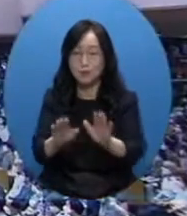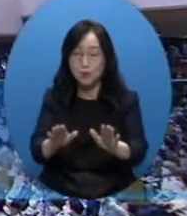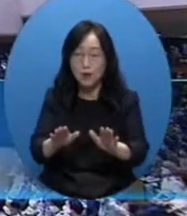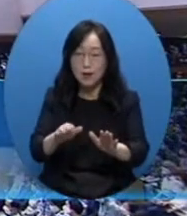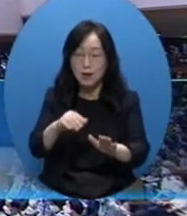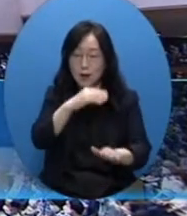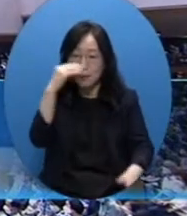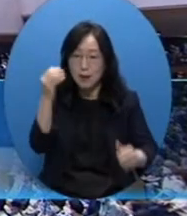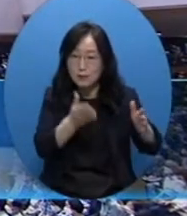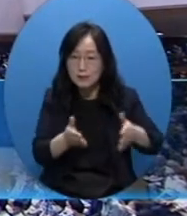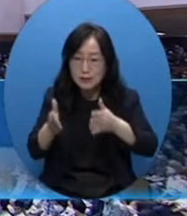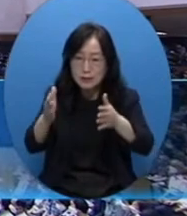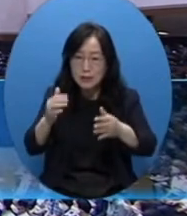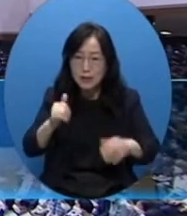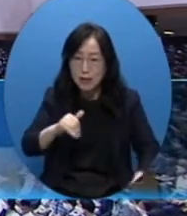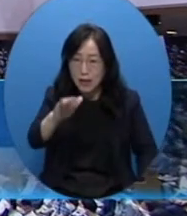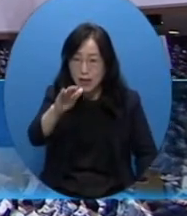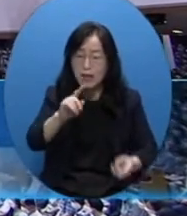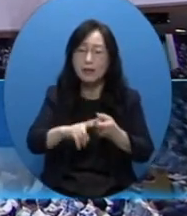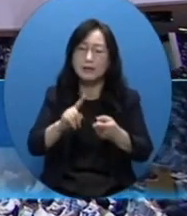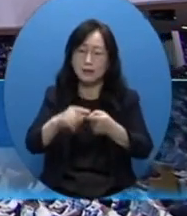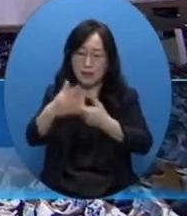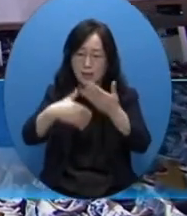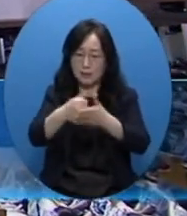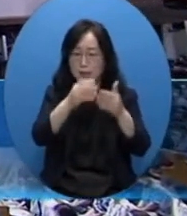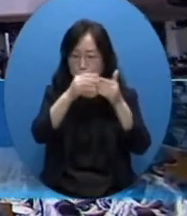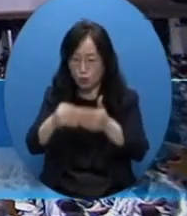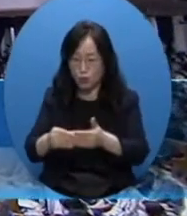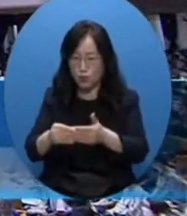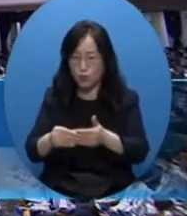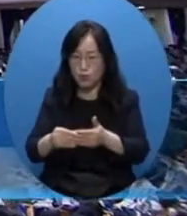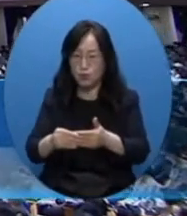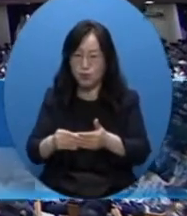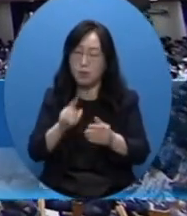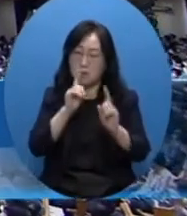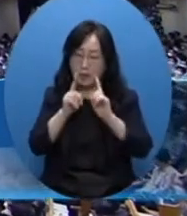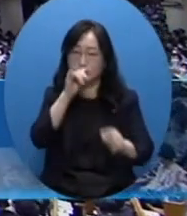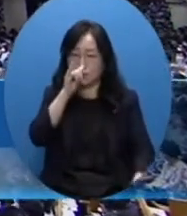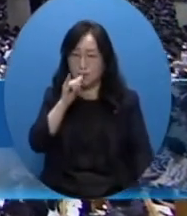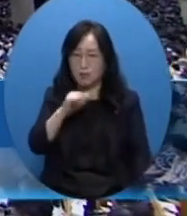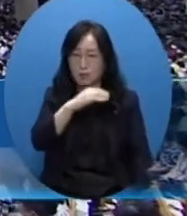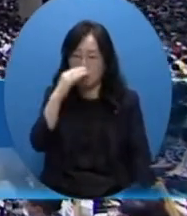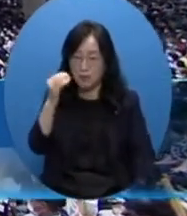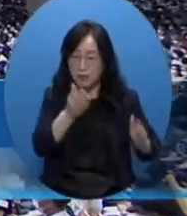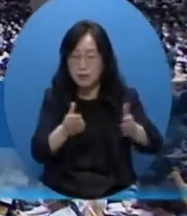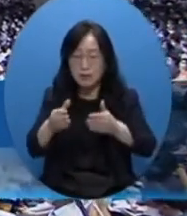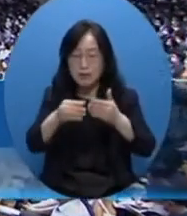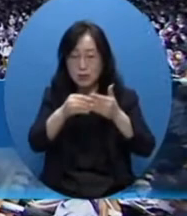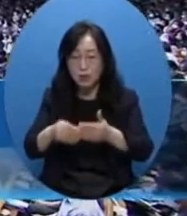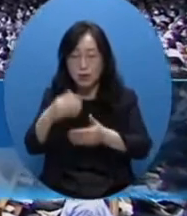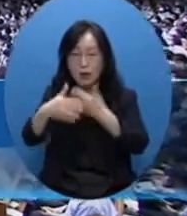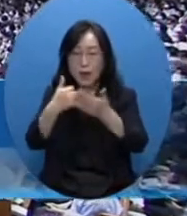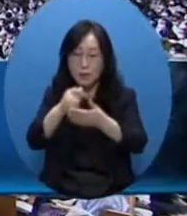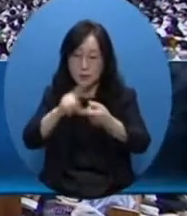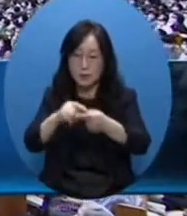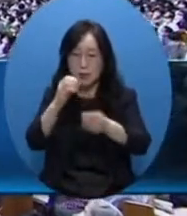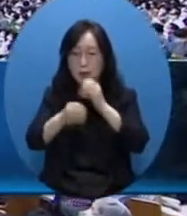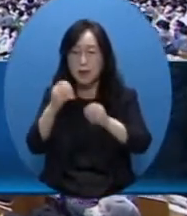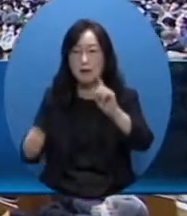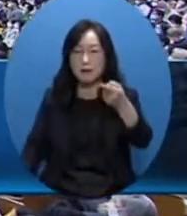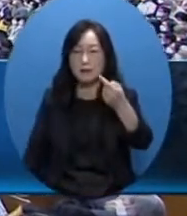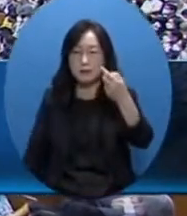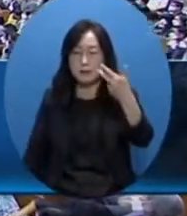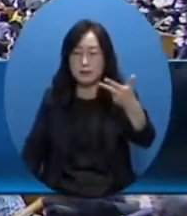길로 가야 할 것을 하나님께서 인도해 주신다고 말씀합니다. 바른 길로 인도하신 하나님에 대해서 107편 7절을 말씀합니다.